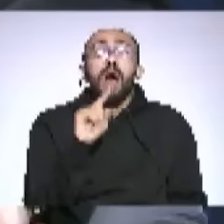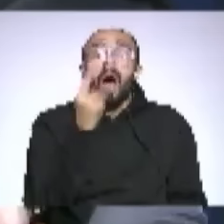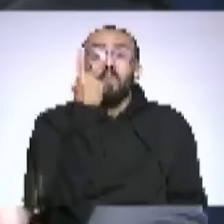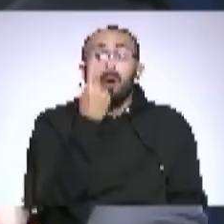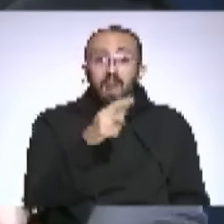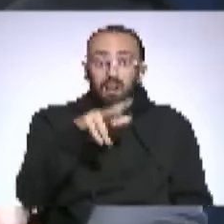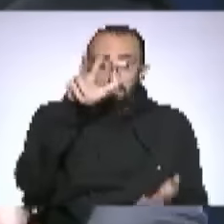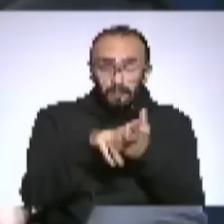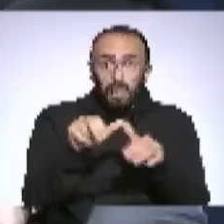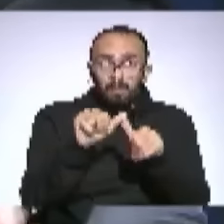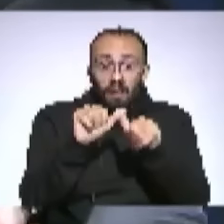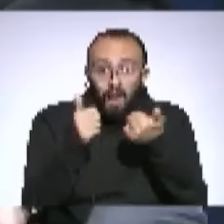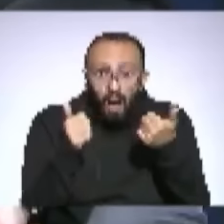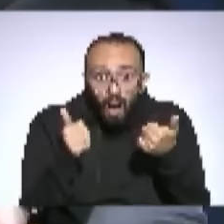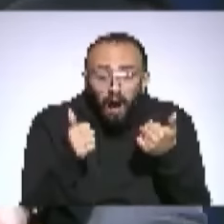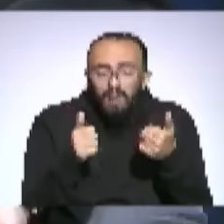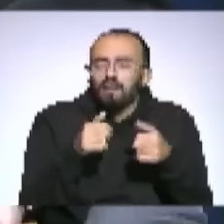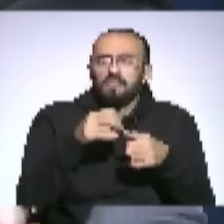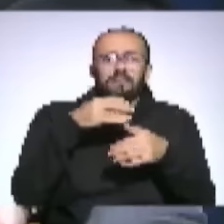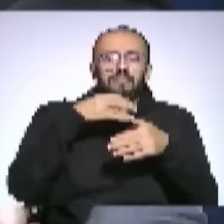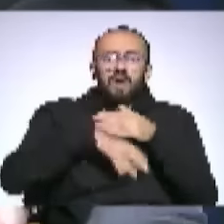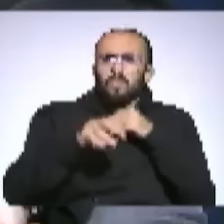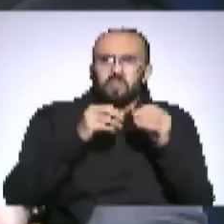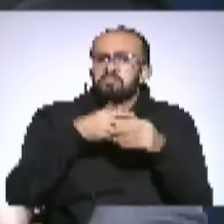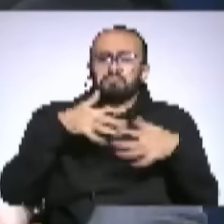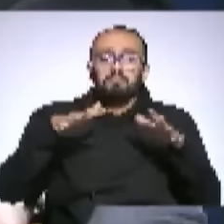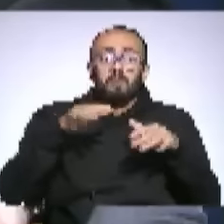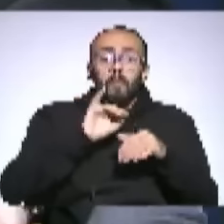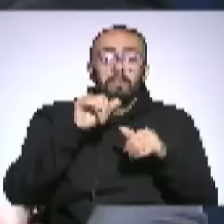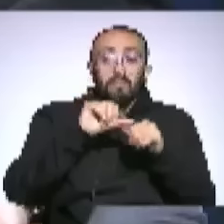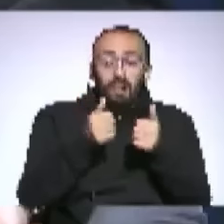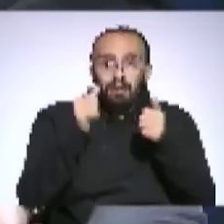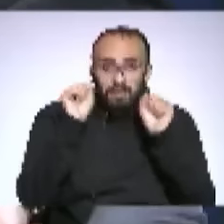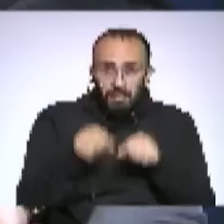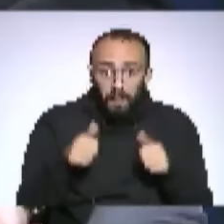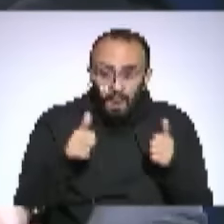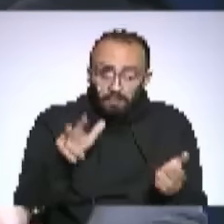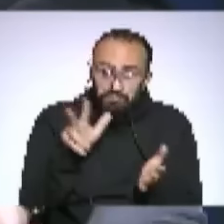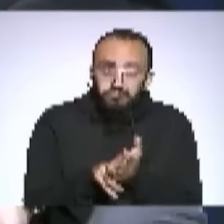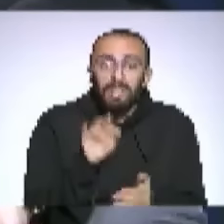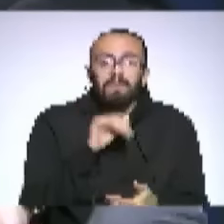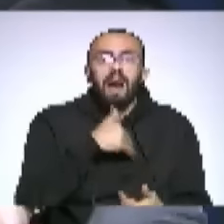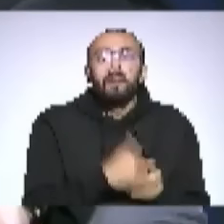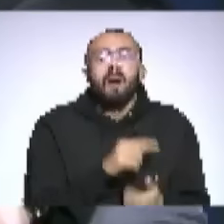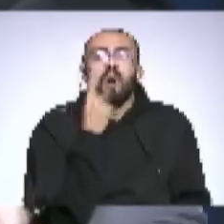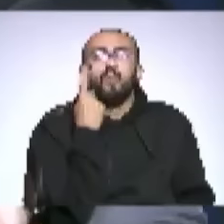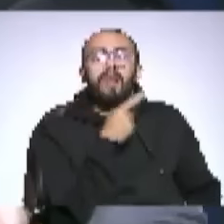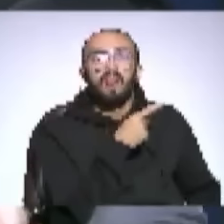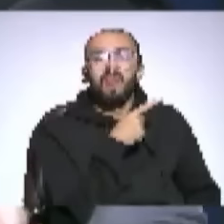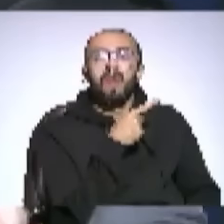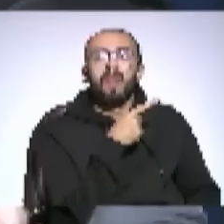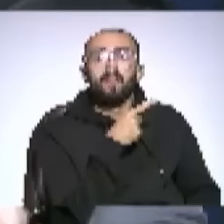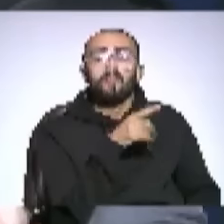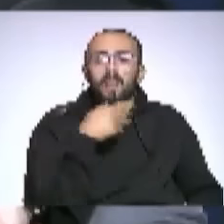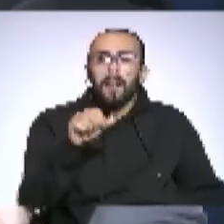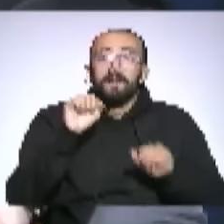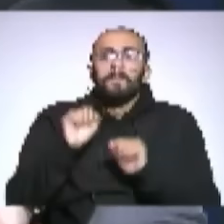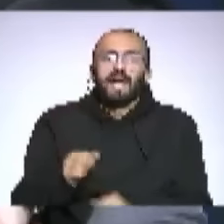بينكم بغض النظر عن سبب الانفصال بطلان او طلاق فلازم يا حبيبي انت تجيب حكم المحكمه وتقدمه